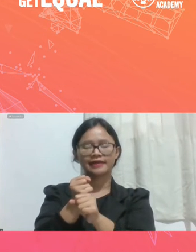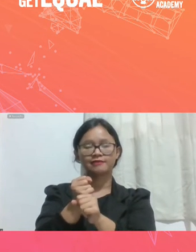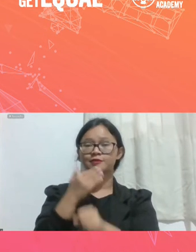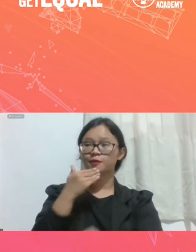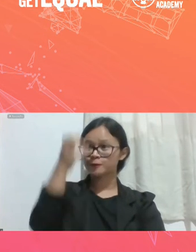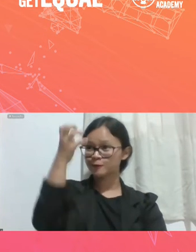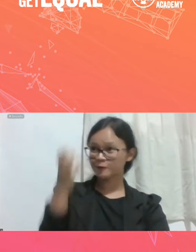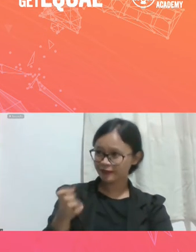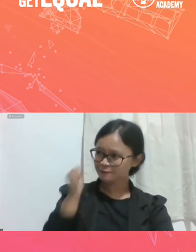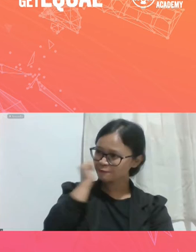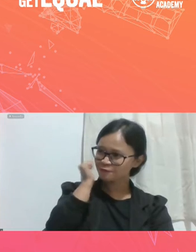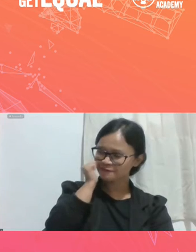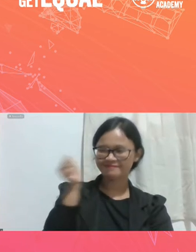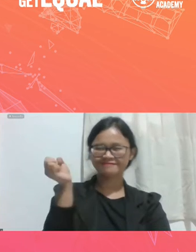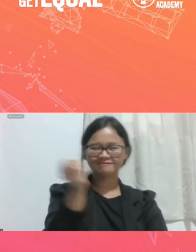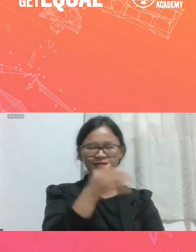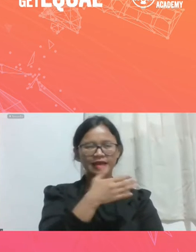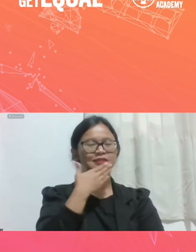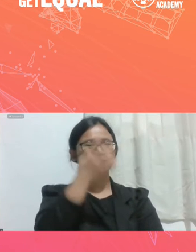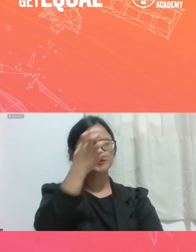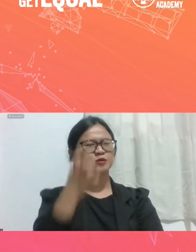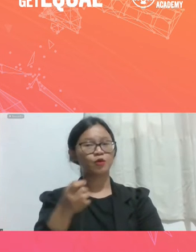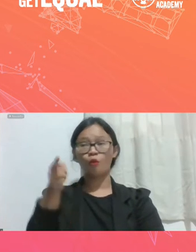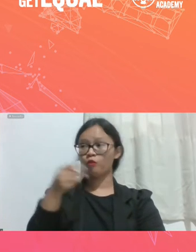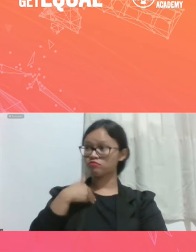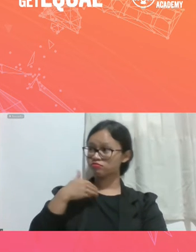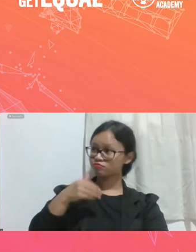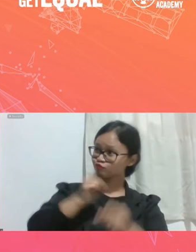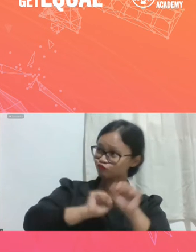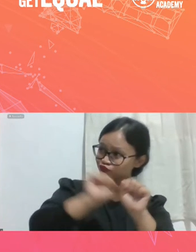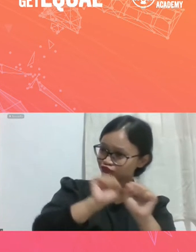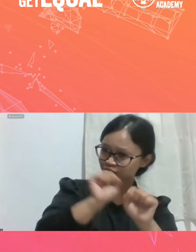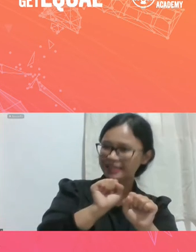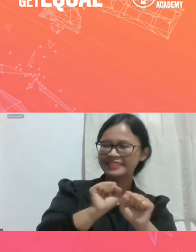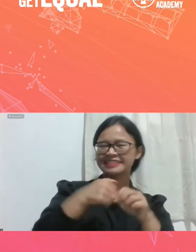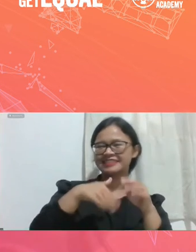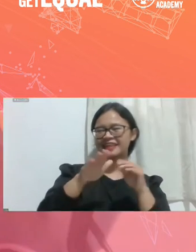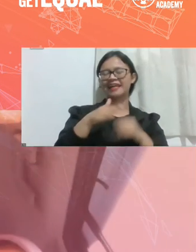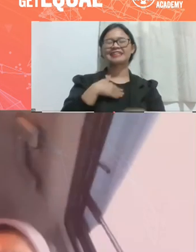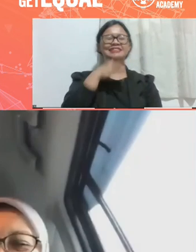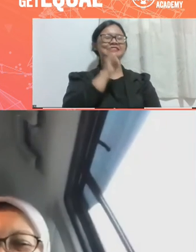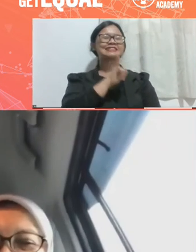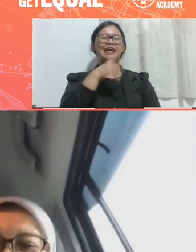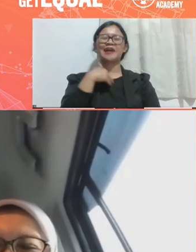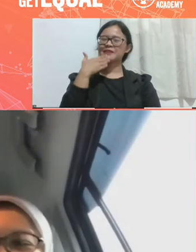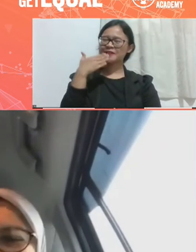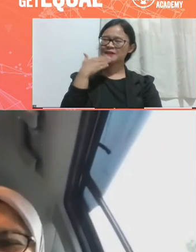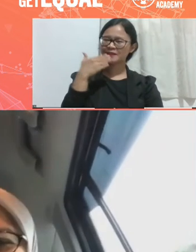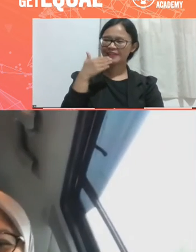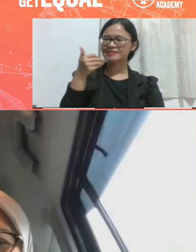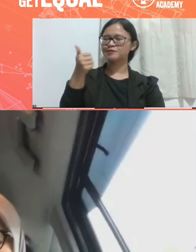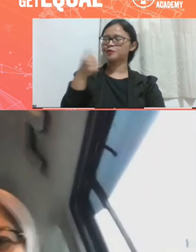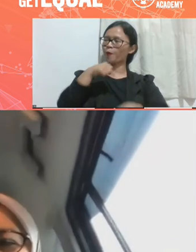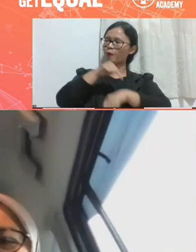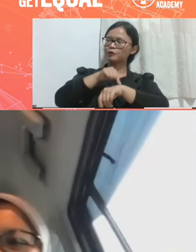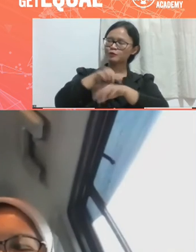Selamat sore, Mbak Lia. Halo, Ibu lagi di perjalanan ya, Ibu? Iya. Terima kasih luar biasa, Ibu sudah meluangkan waktunya